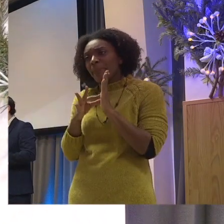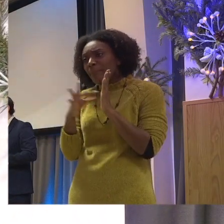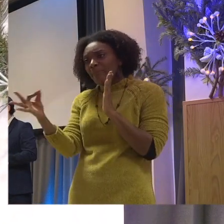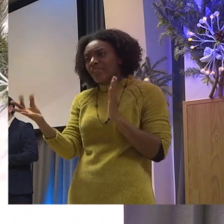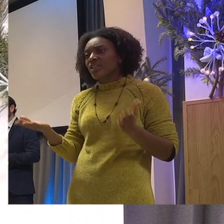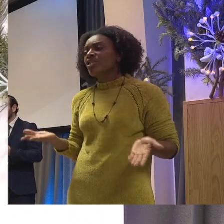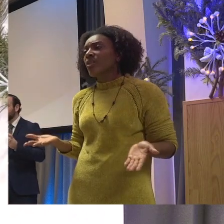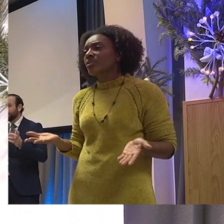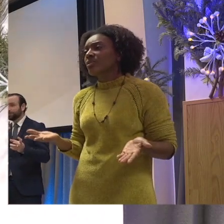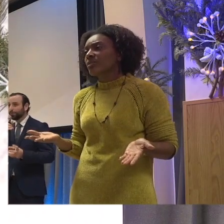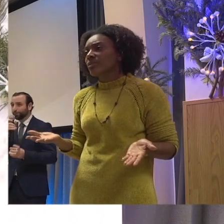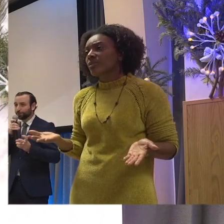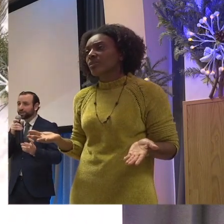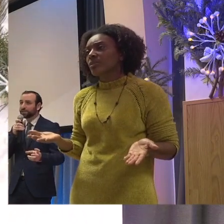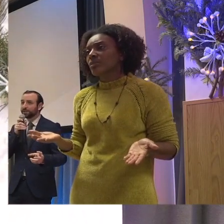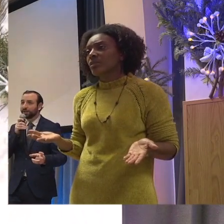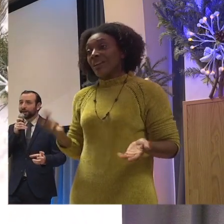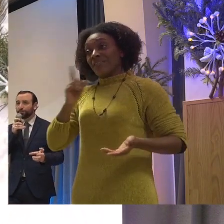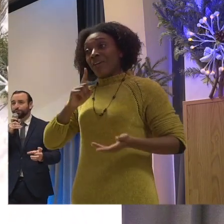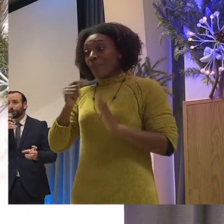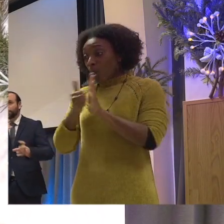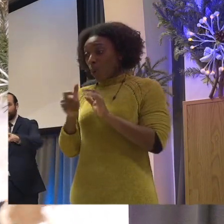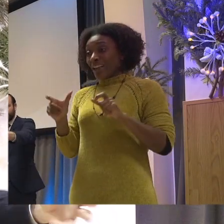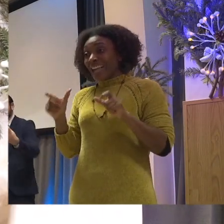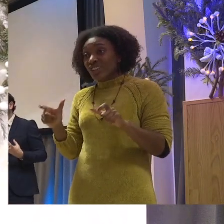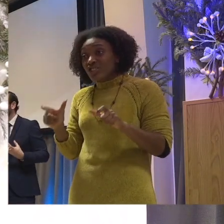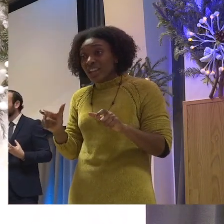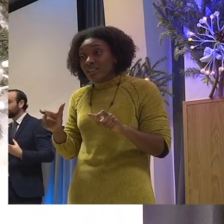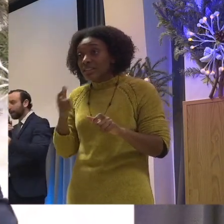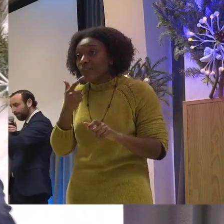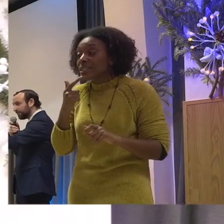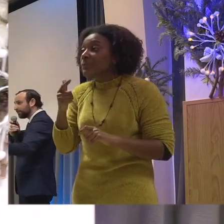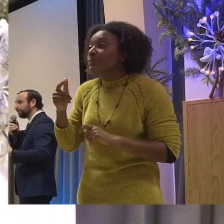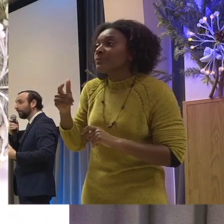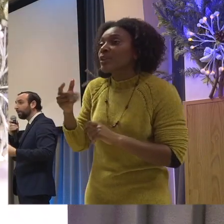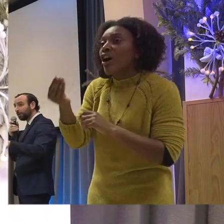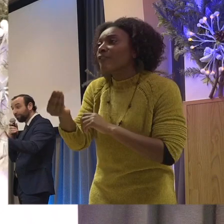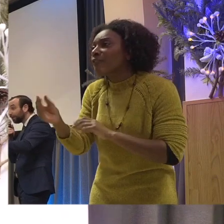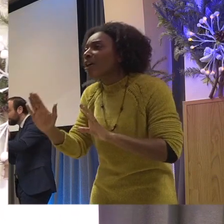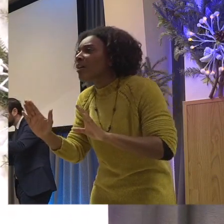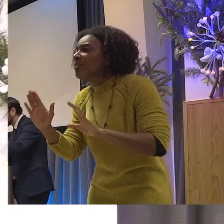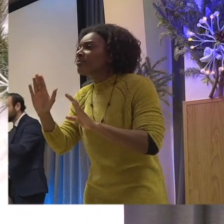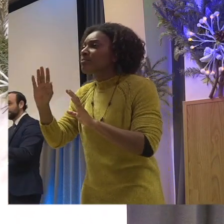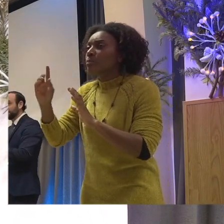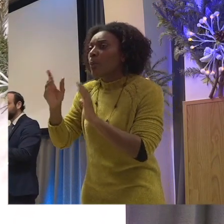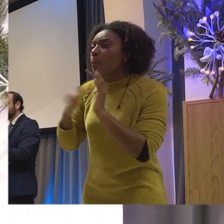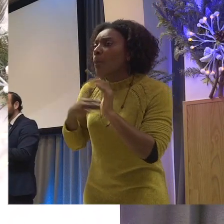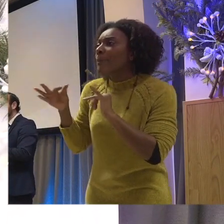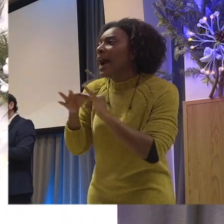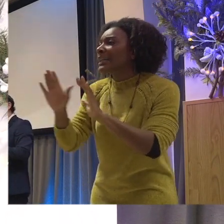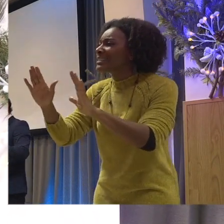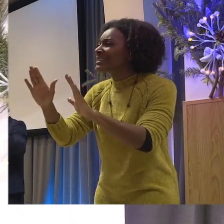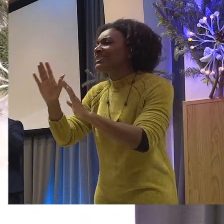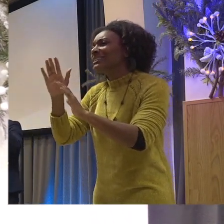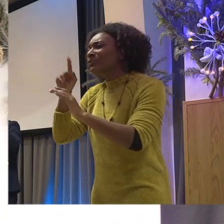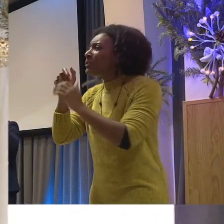salutaire. Ça veut dire que la femme, en tant que gardienne, a le devoir de ramener son mari et de ramener ses enfants dans la voie de l'Évangile. Mes sœurs,